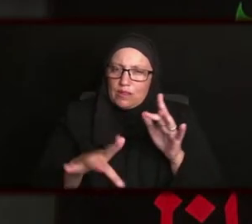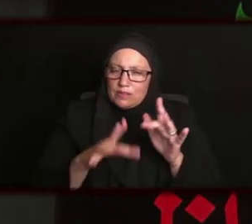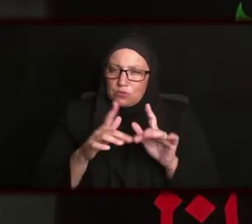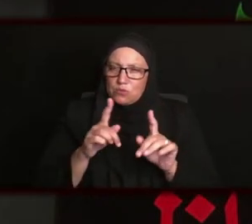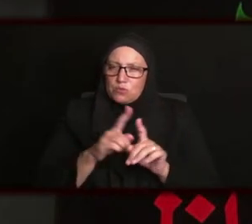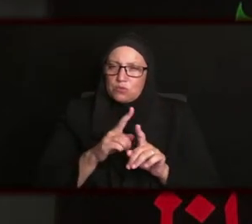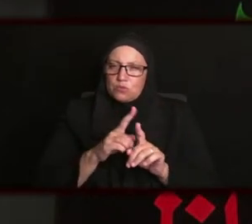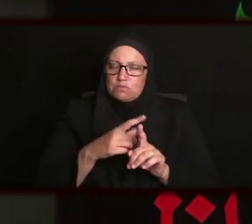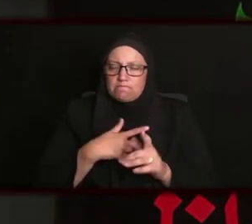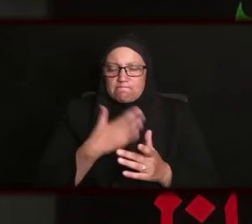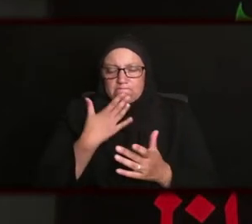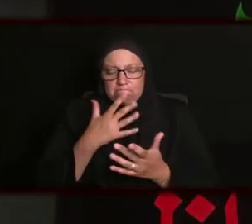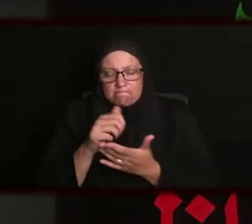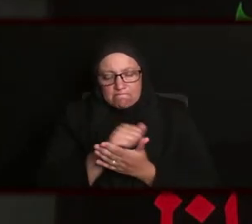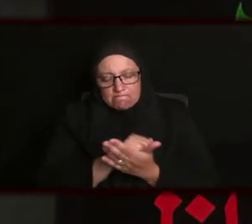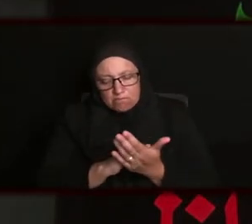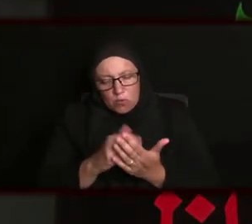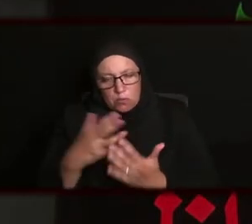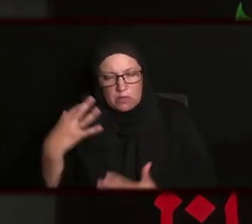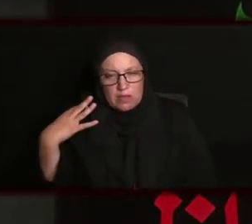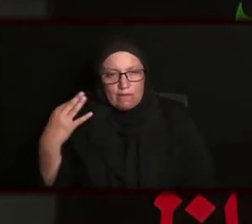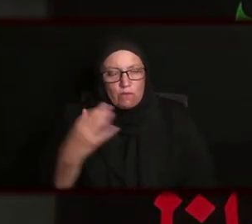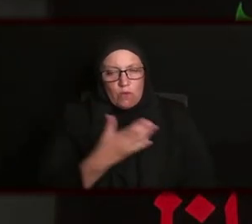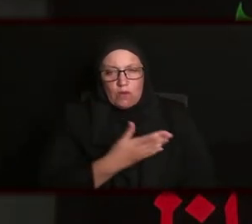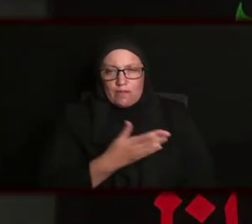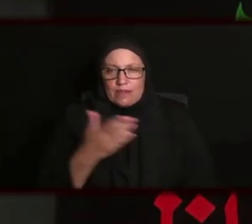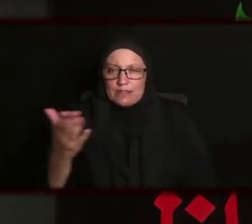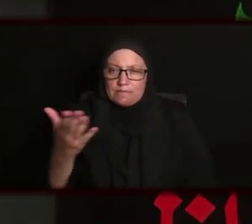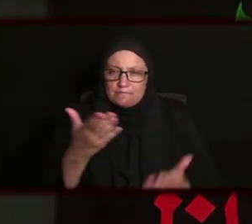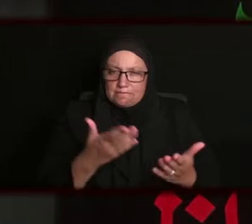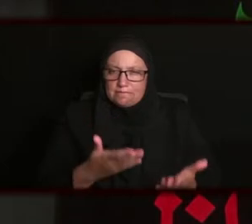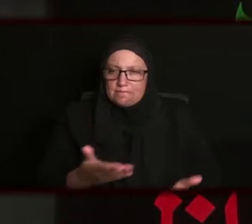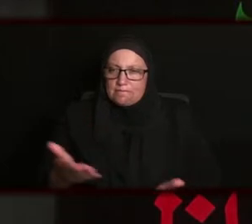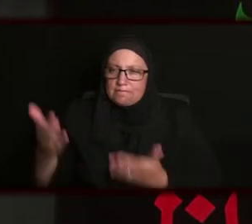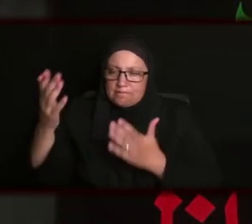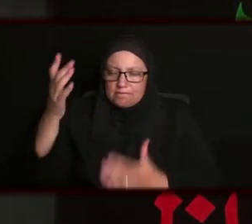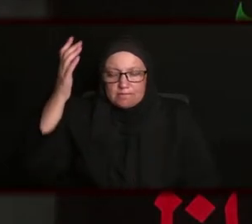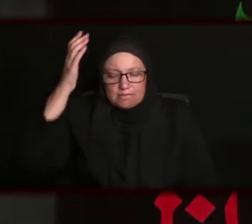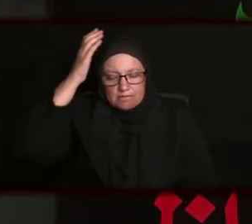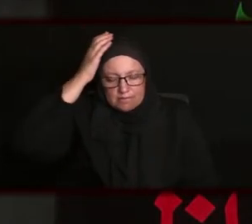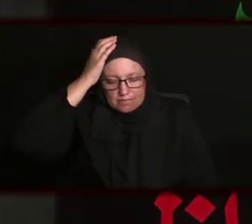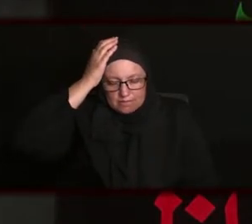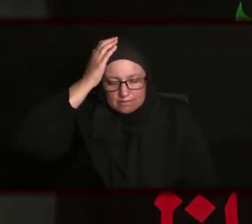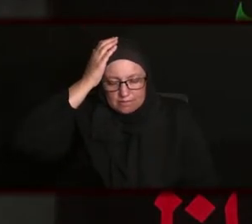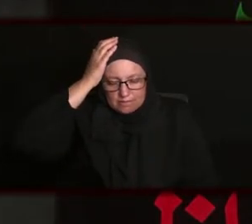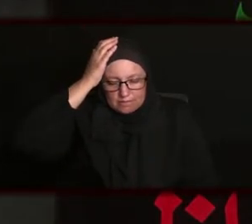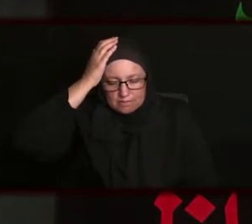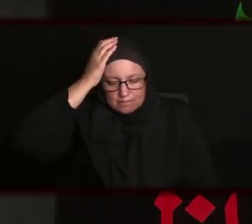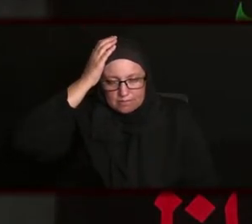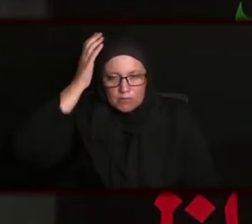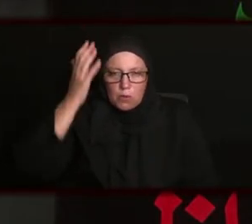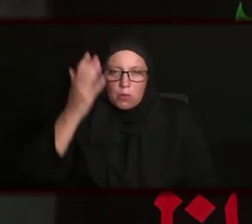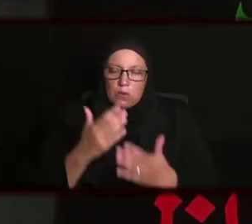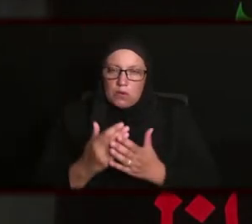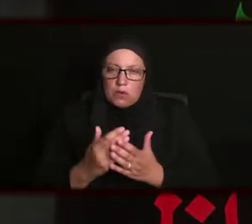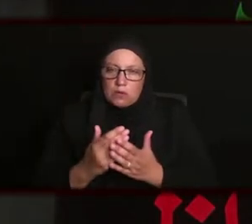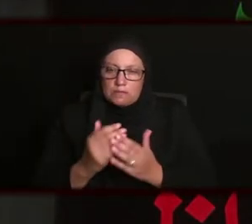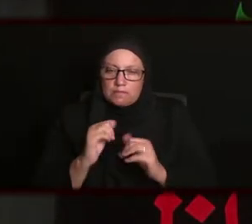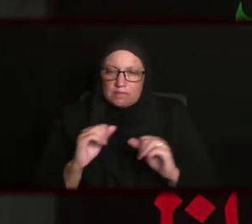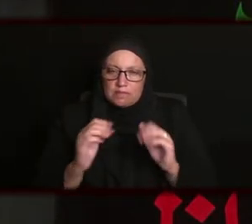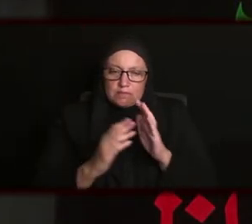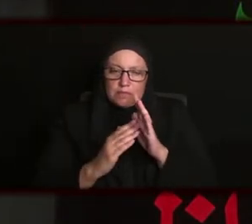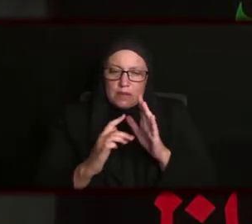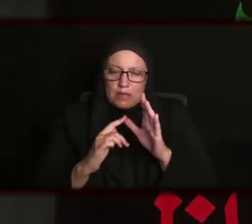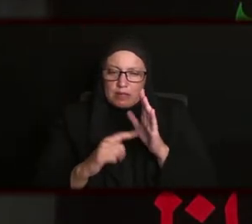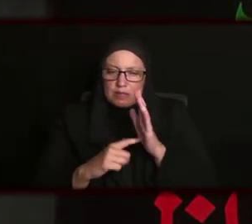May I extend my condolences on behalf of all of us to Sahib al-Asri wa al-Zaman on the martyrdom anniversary of